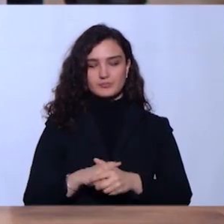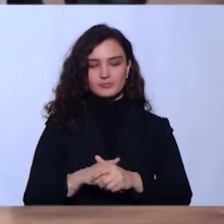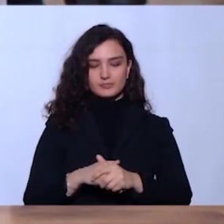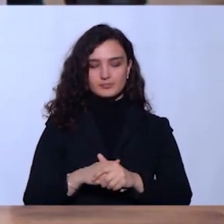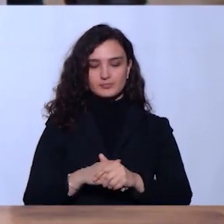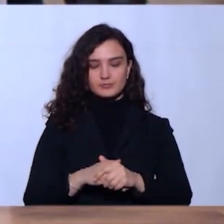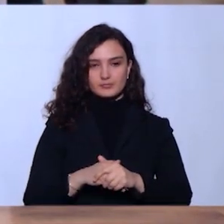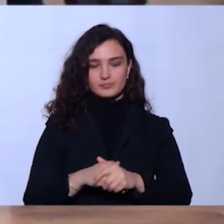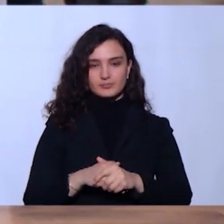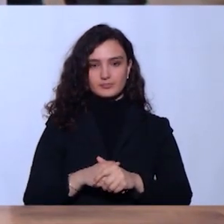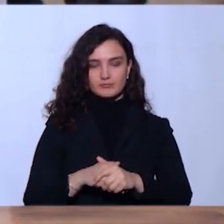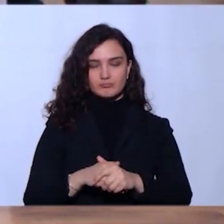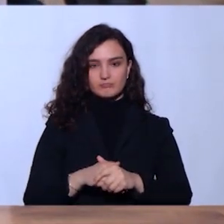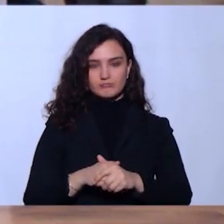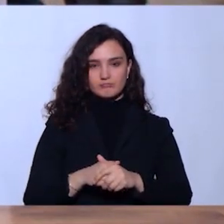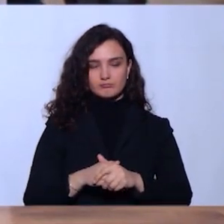რომელიც